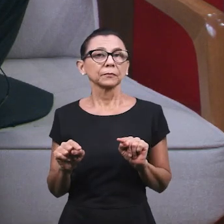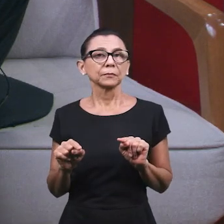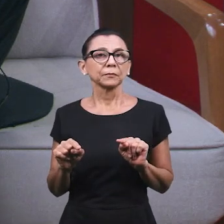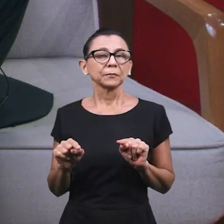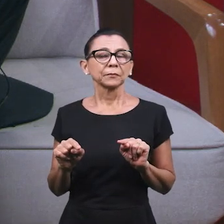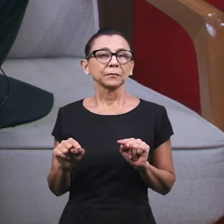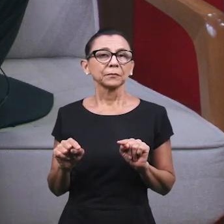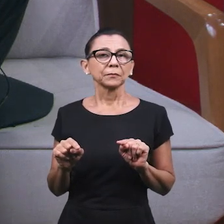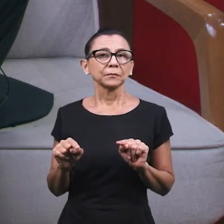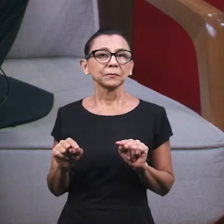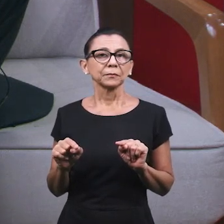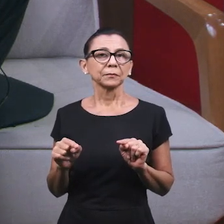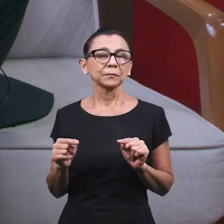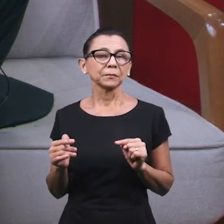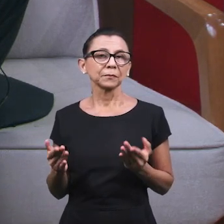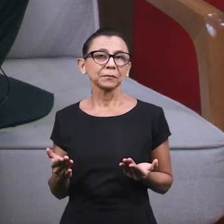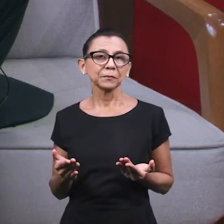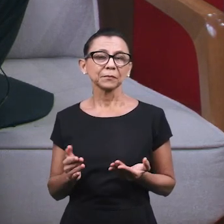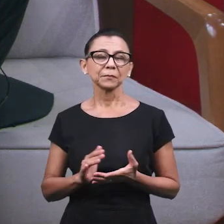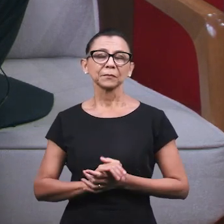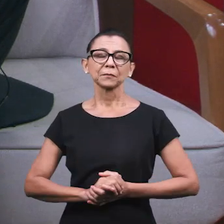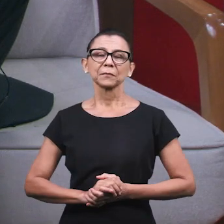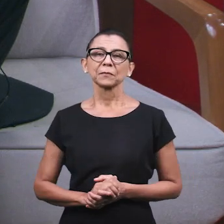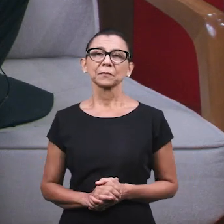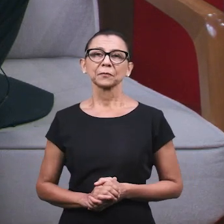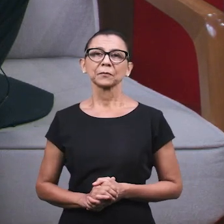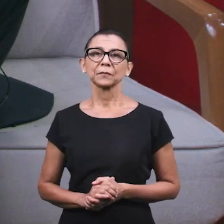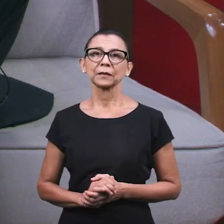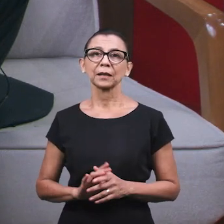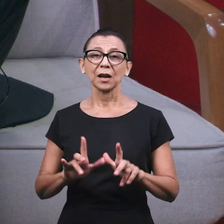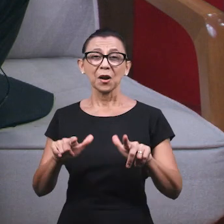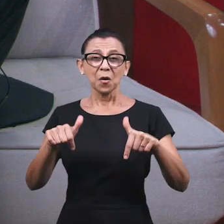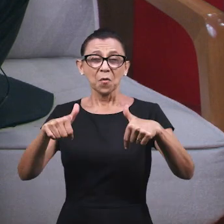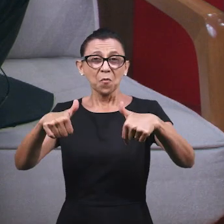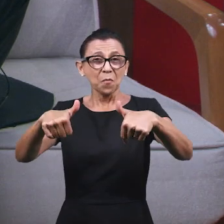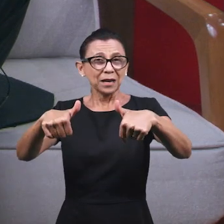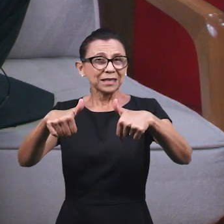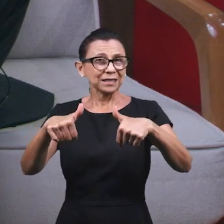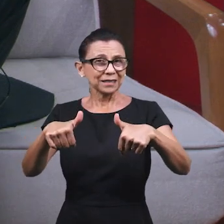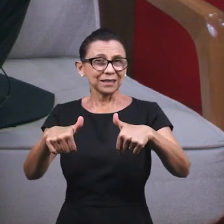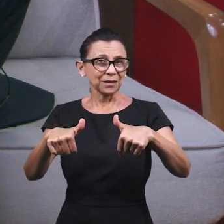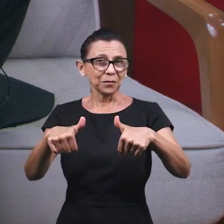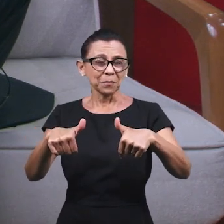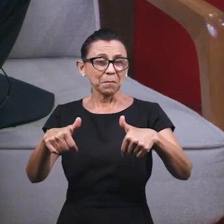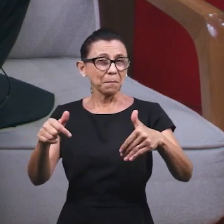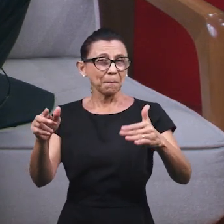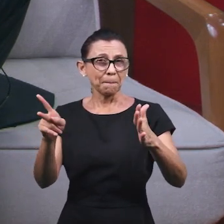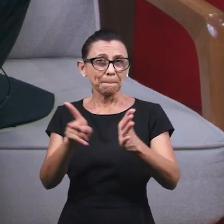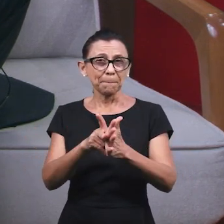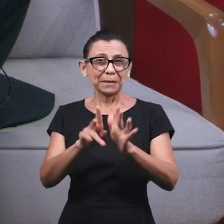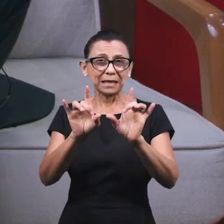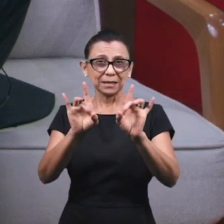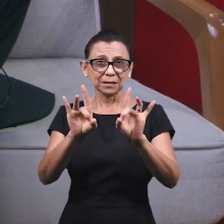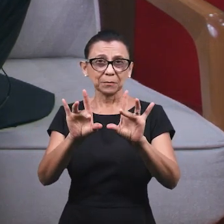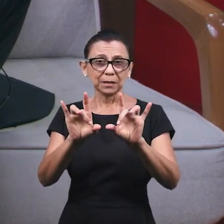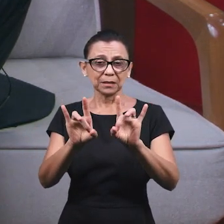Pourquoi? Car c'est une opération